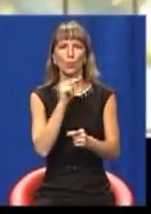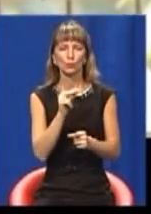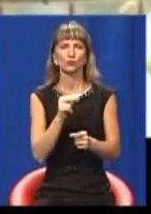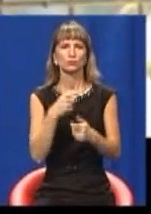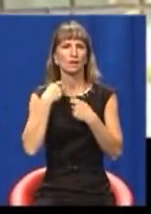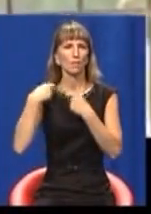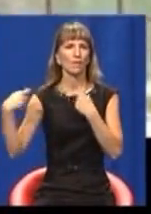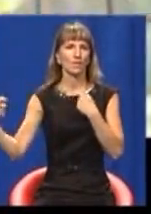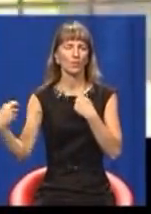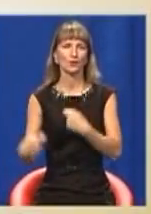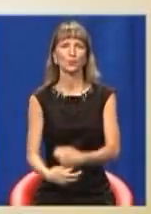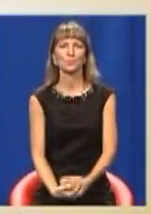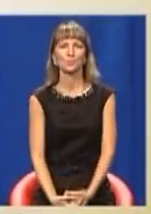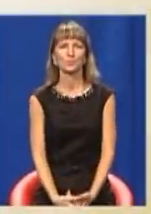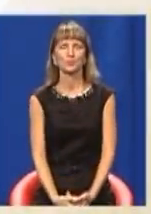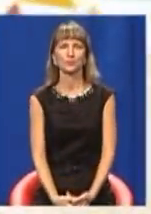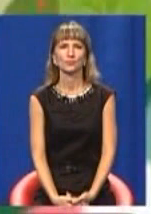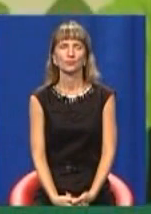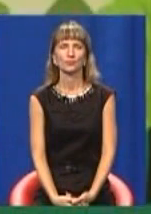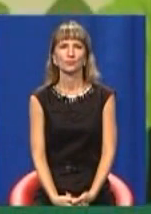його на повідку.